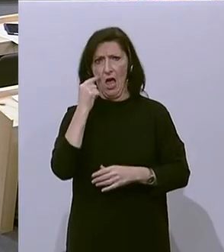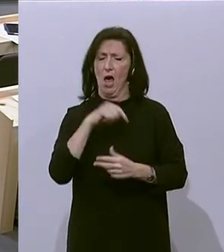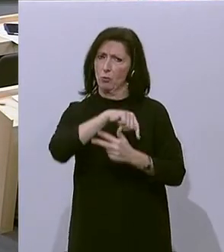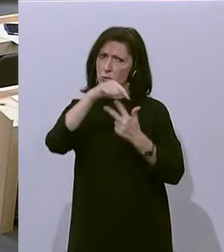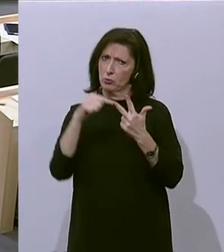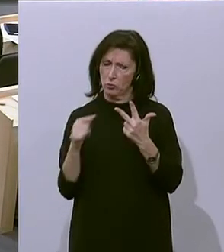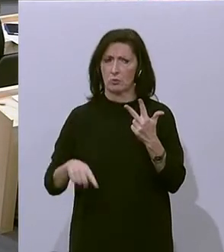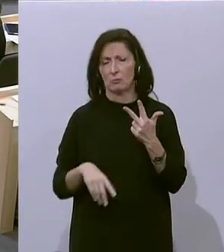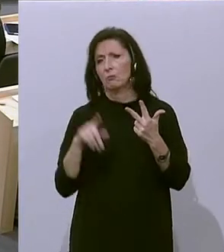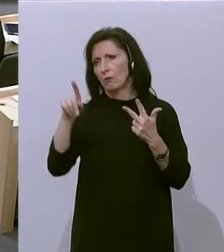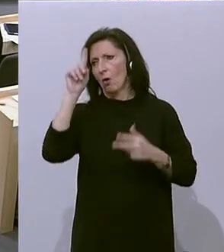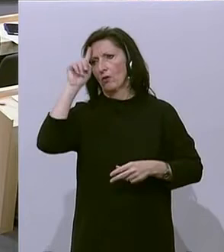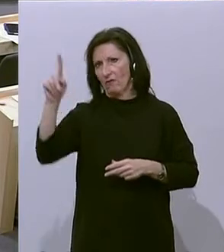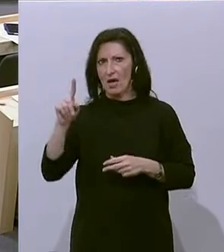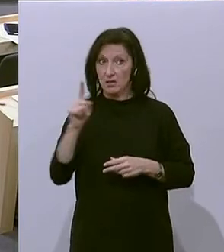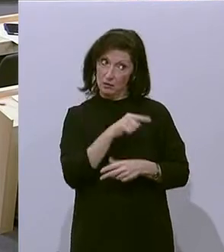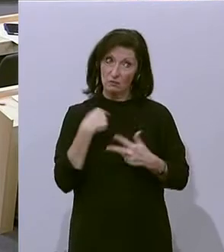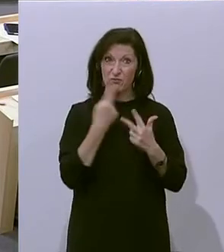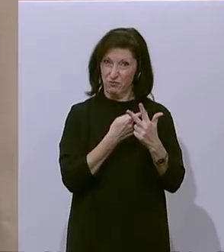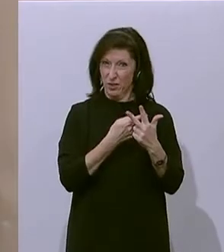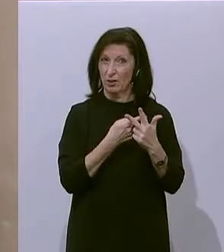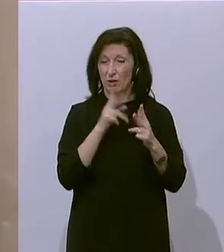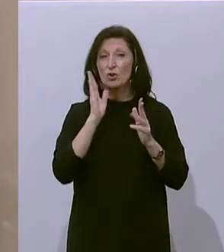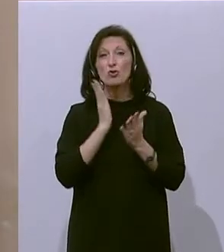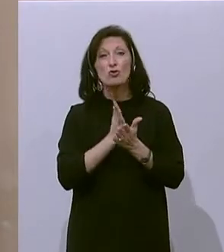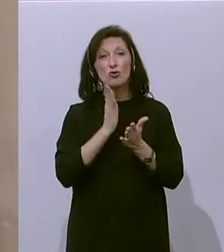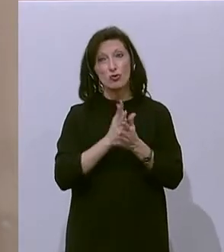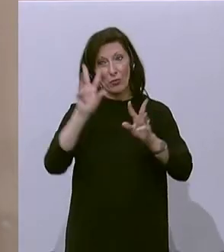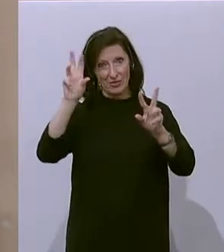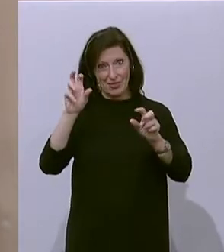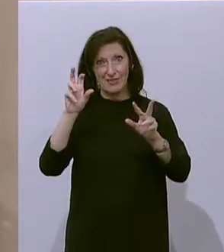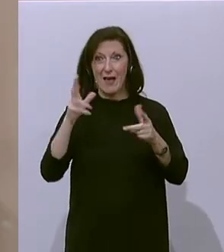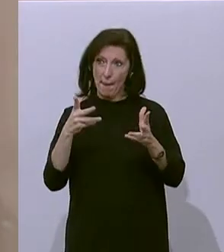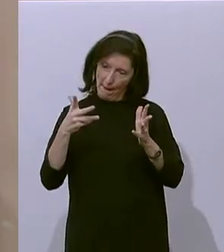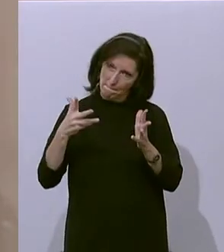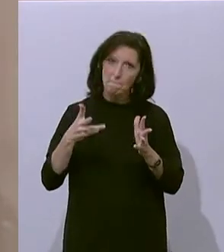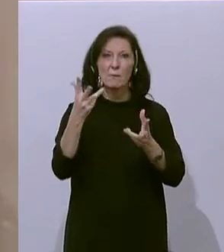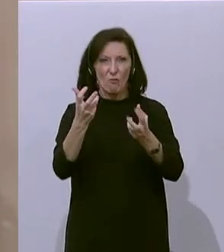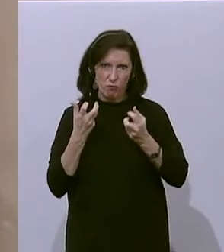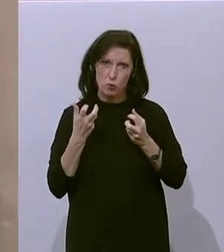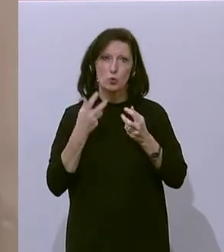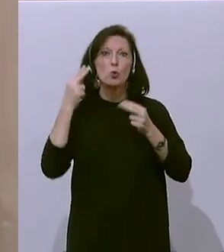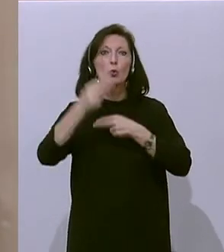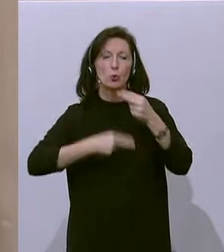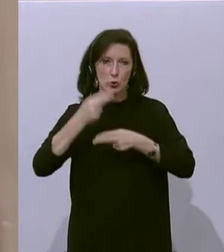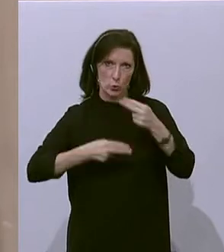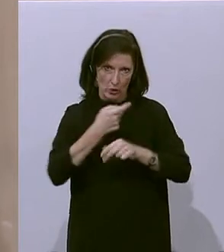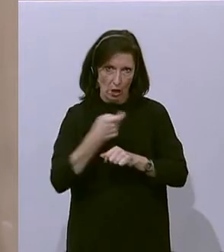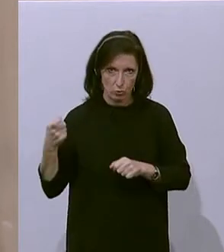sich, und Sie wissen das bereits, für einen Untersuchungsausschuss in dieser Causa ausgesprochen. Und dieser Schritt ist aus unserer Sicht